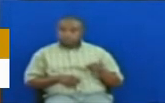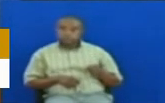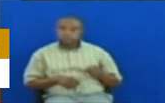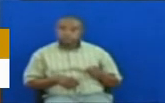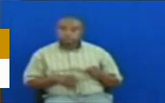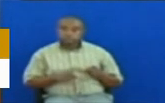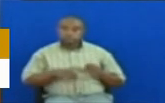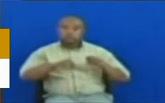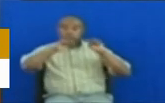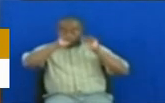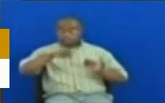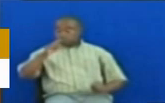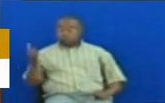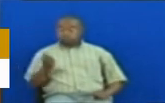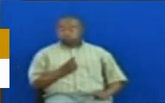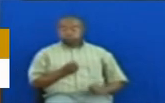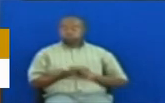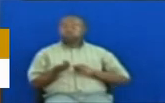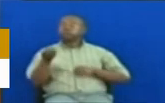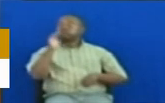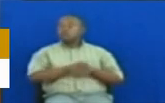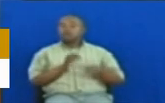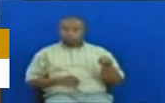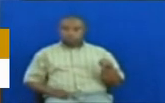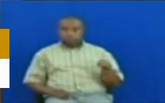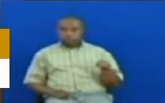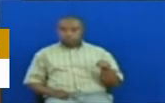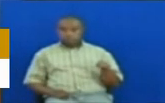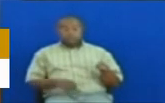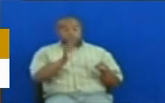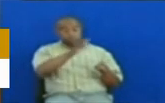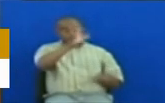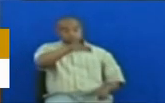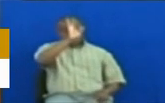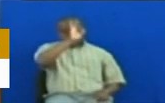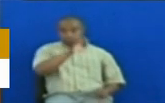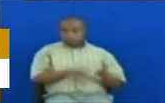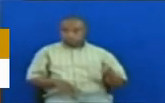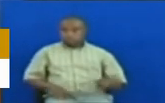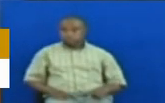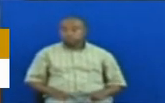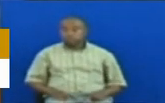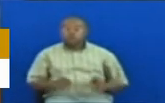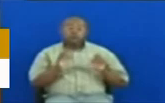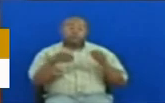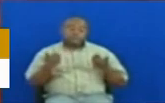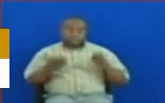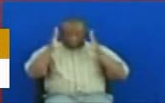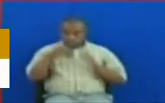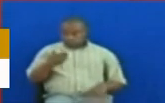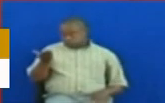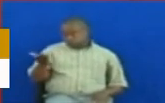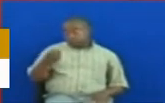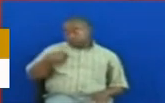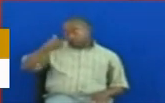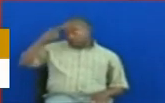watakuja watu ambao ni even more competent kuliko deputy. Lakini sahihi ni ya kuteuliwa, ndio maana yuko sahihi. Kwa hiyo mheshimiwa, tunaamini